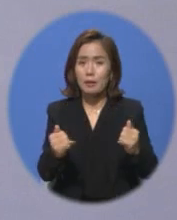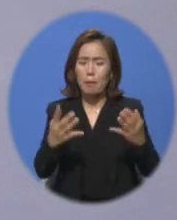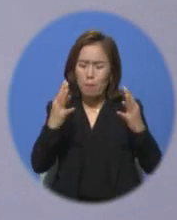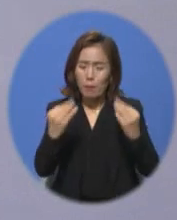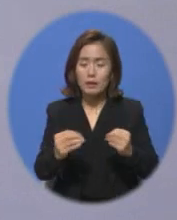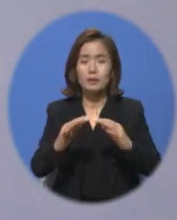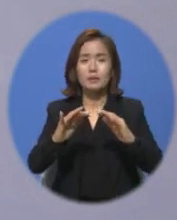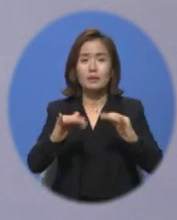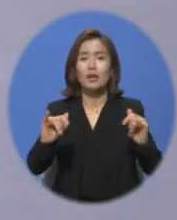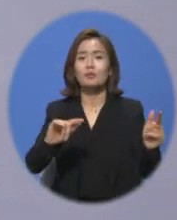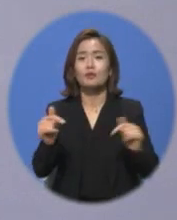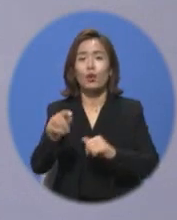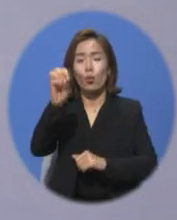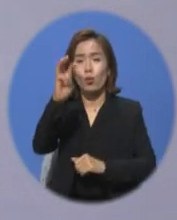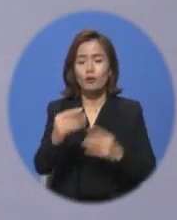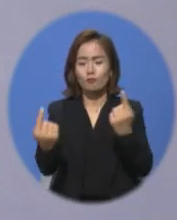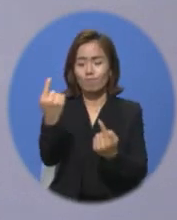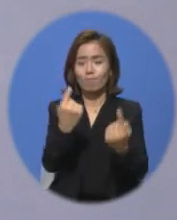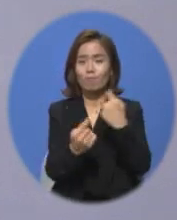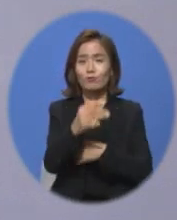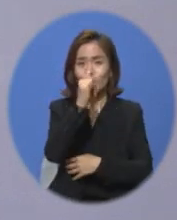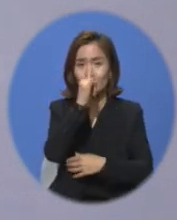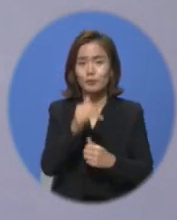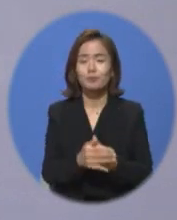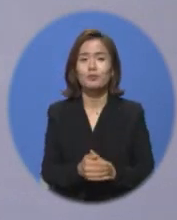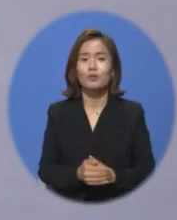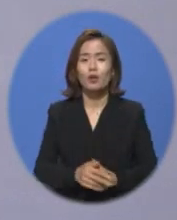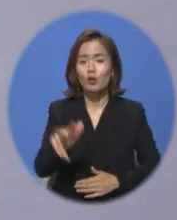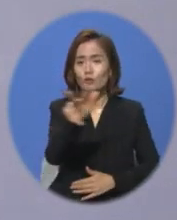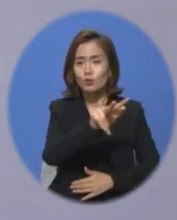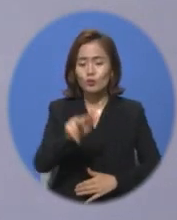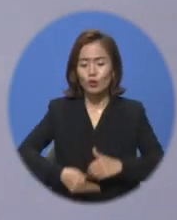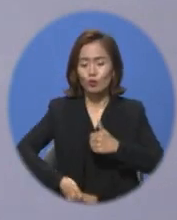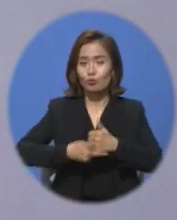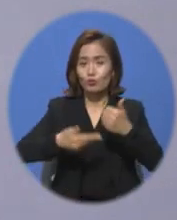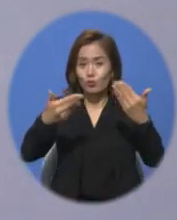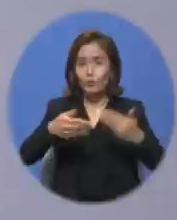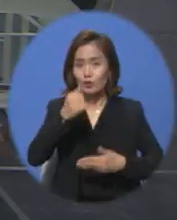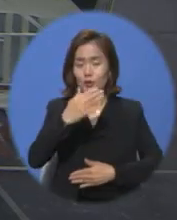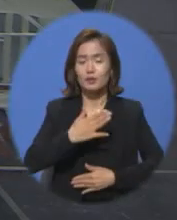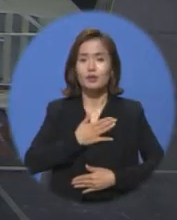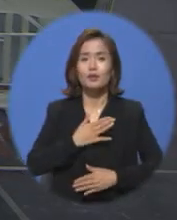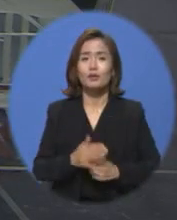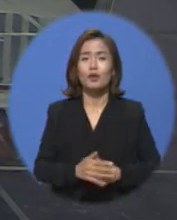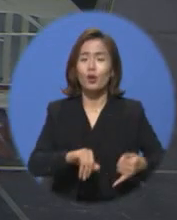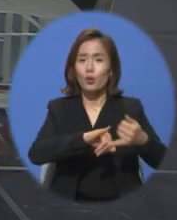의사람들이 저를응원하기위해광주로옵니다.전국적인지지를받고있는저,김경진을뽑아주시고지지해주십시오